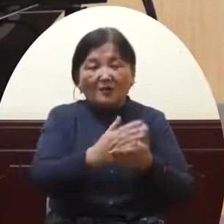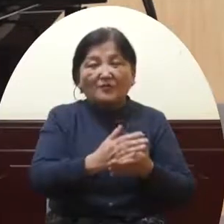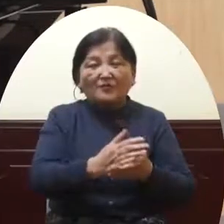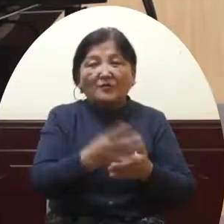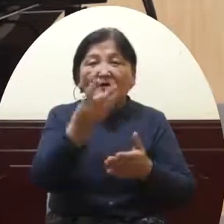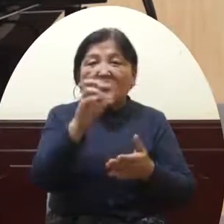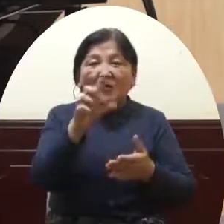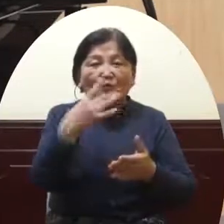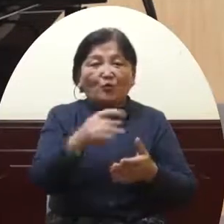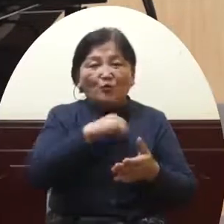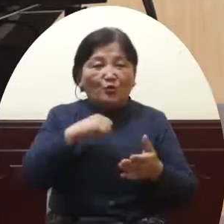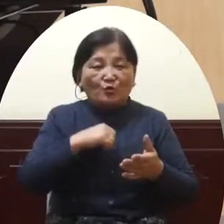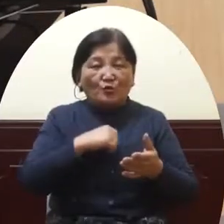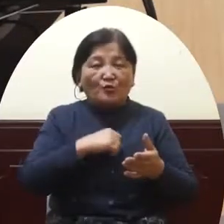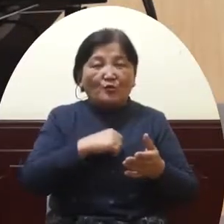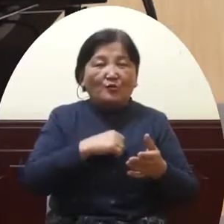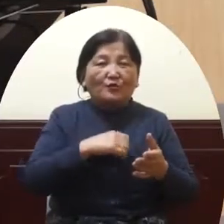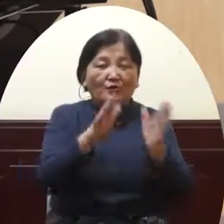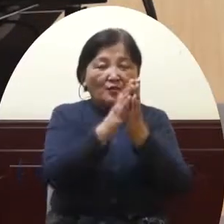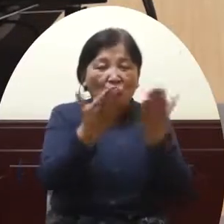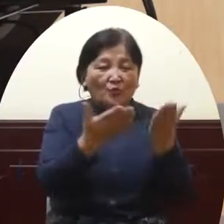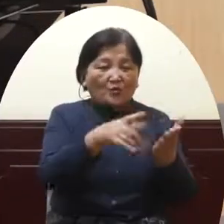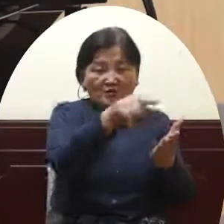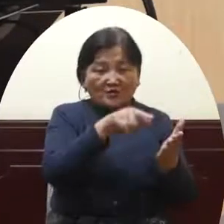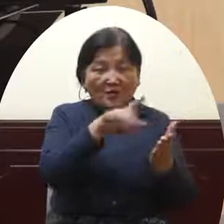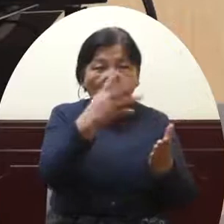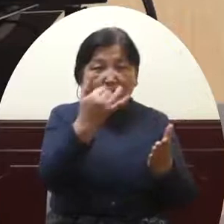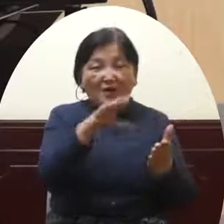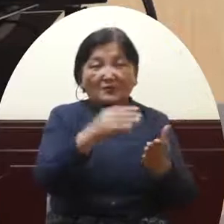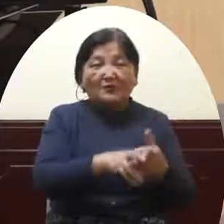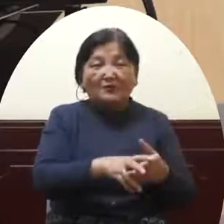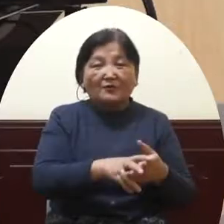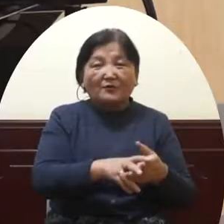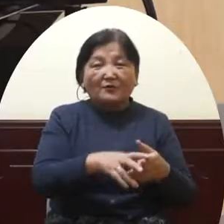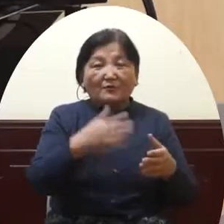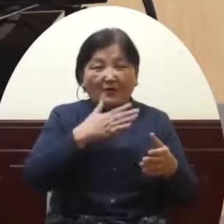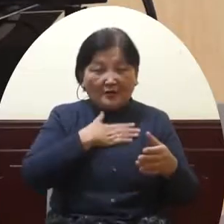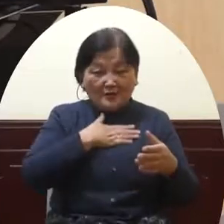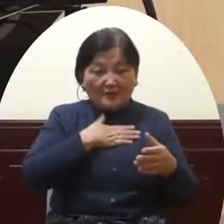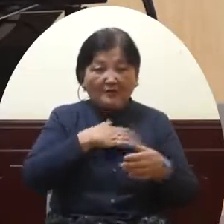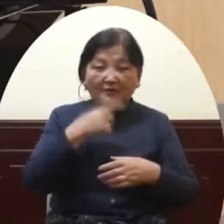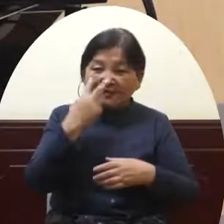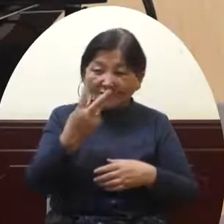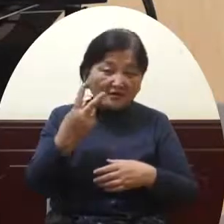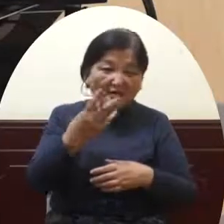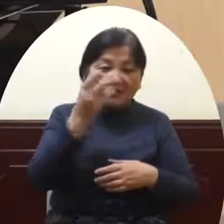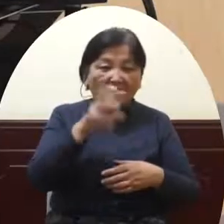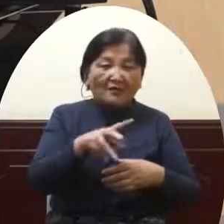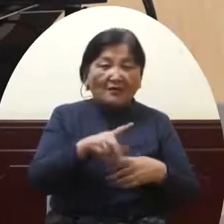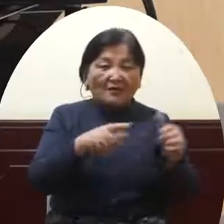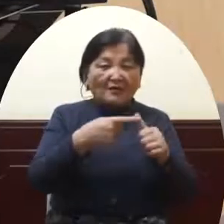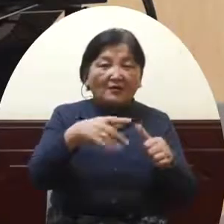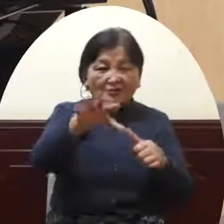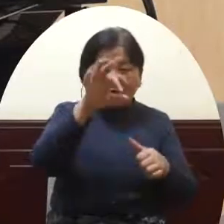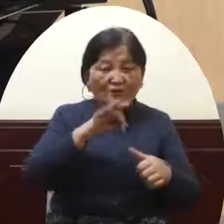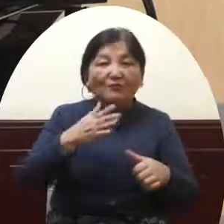байна. Би аль намыг авч байгаагаас шалтгаалаад миний сандын нууцлал алдагдаж байна. Эсвэл факсын